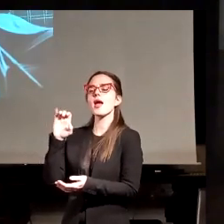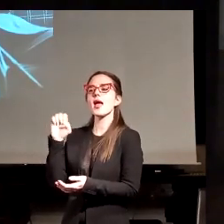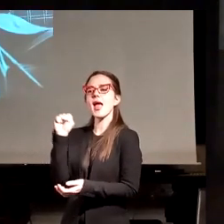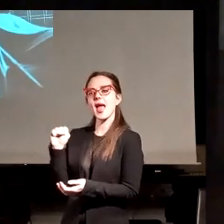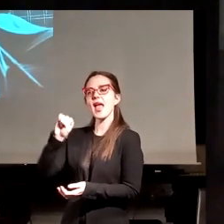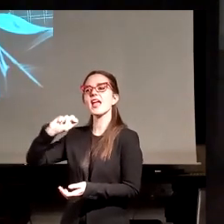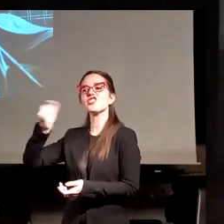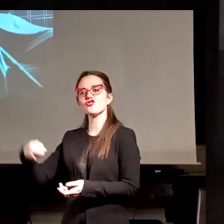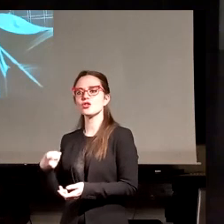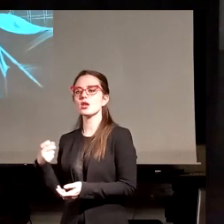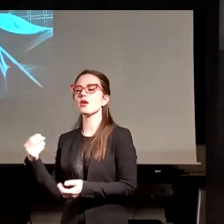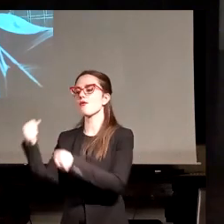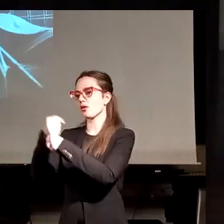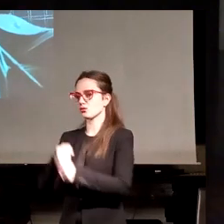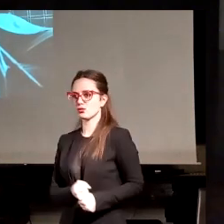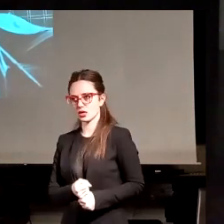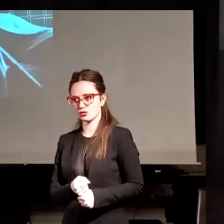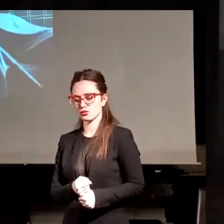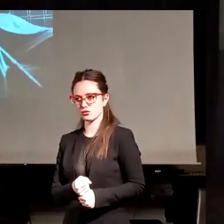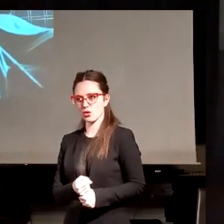occupava di problemi del d